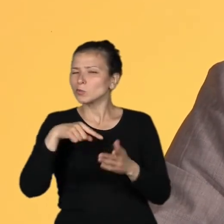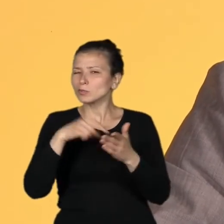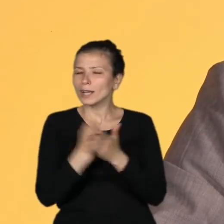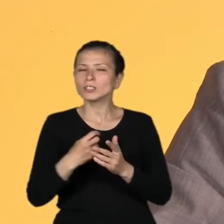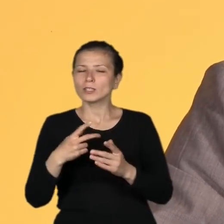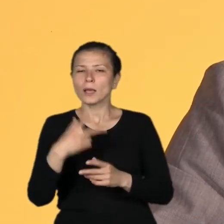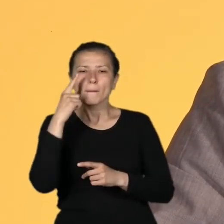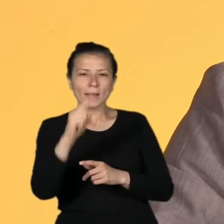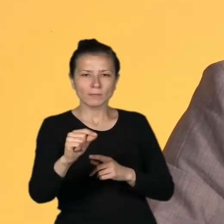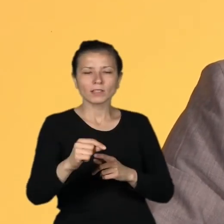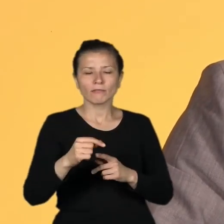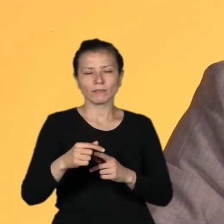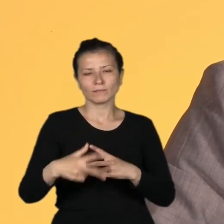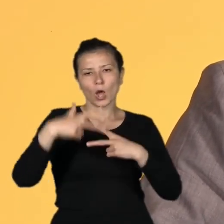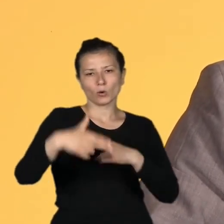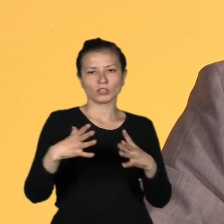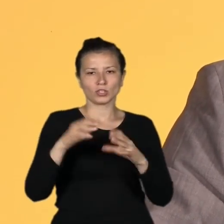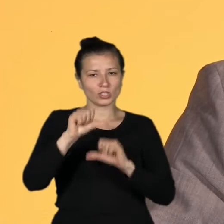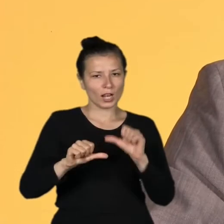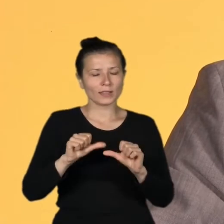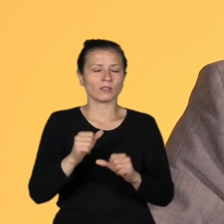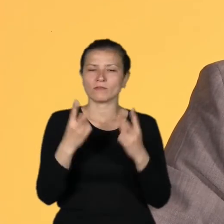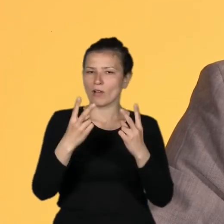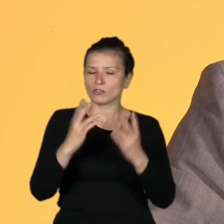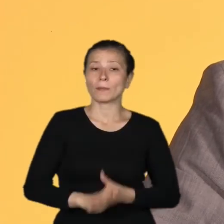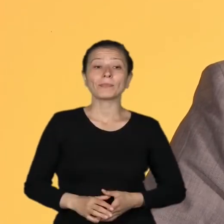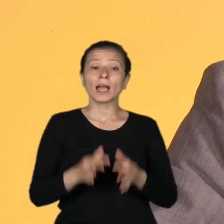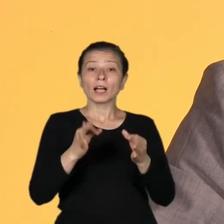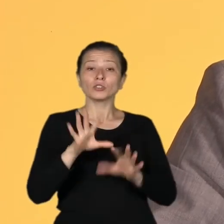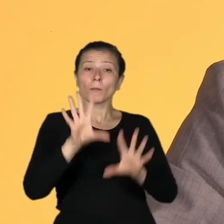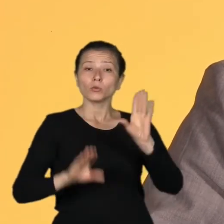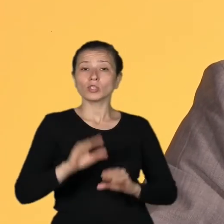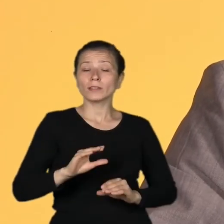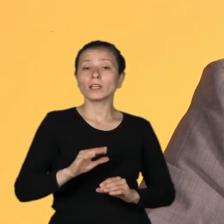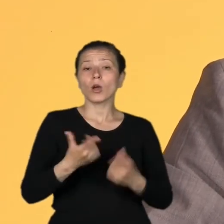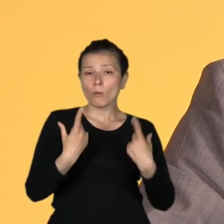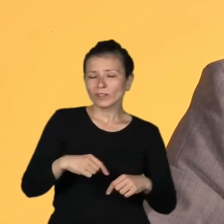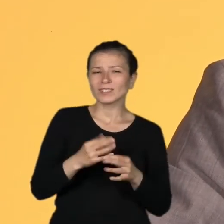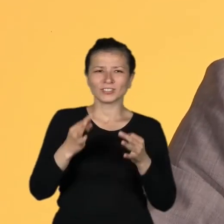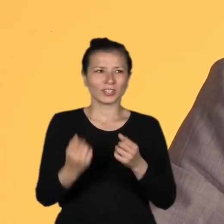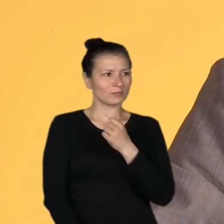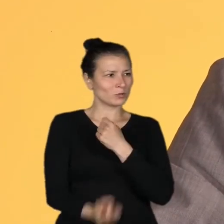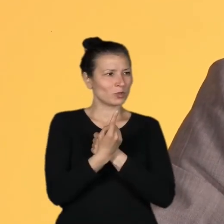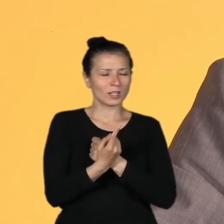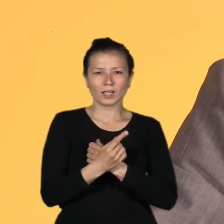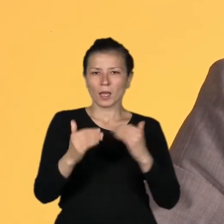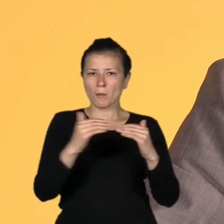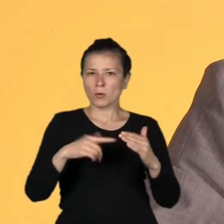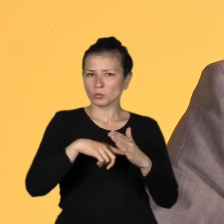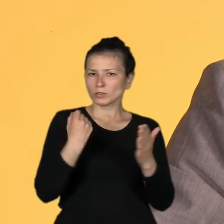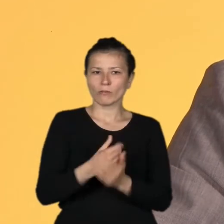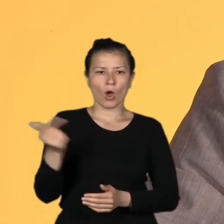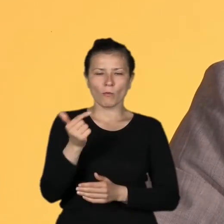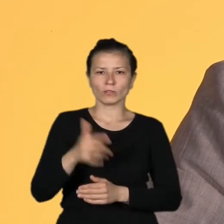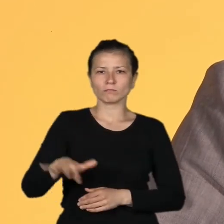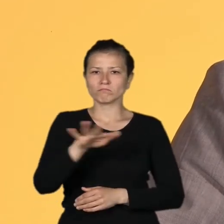I to jest coś bardzo ważnego. Jeżeli chodzi o budżety obywatelskie, no dzisiaj mamy taki mały paradoks. Z jednej strony na poziomie ustawowym obowiązkowo w